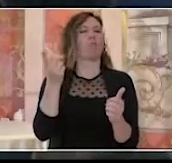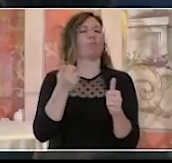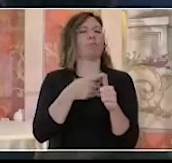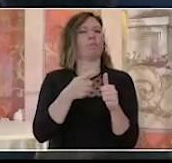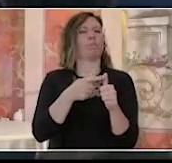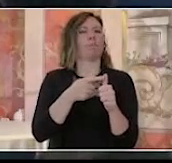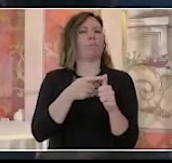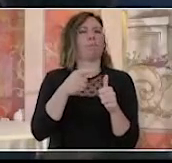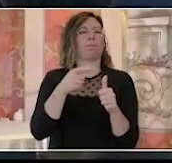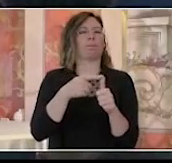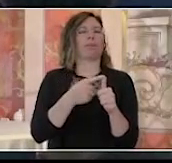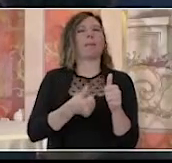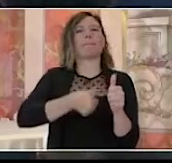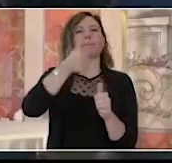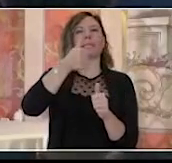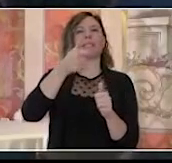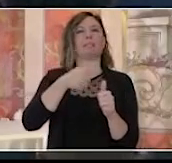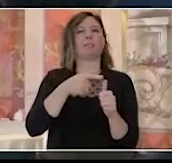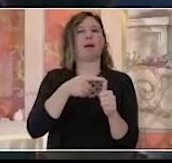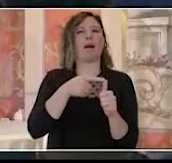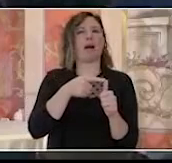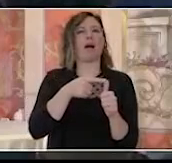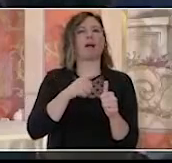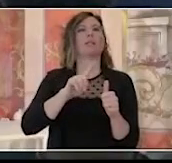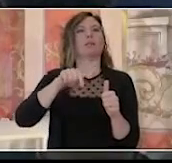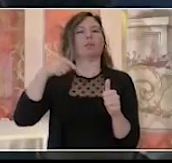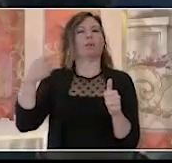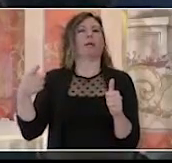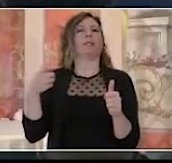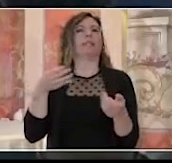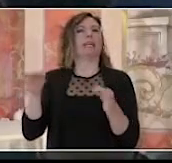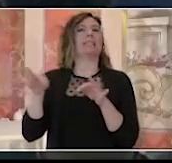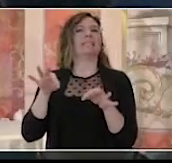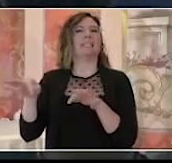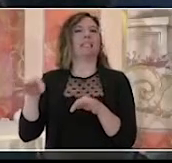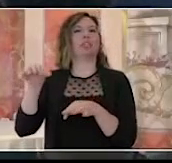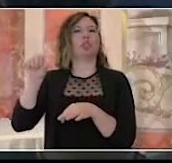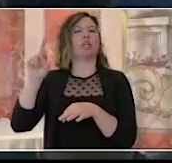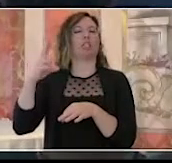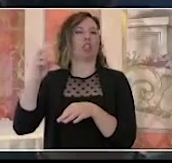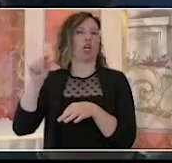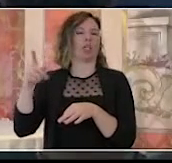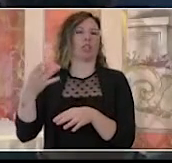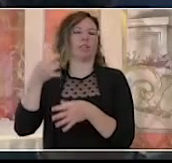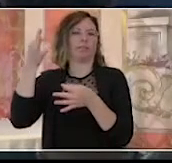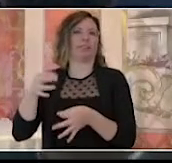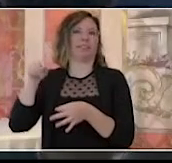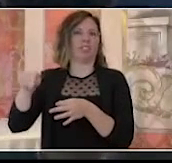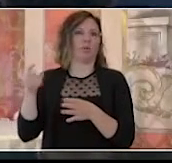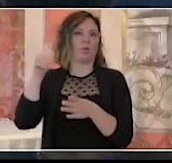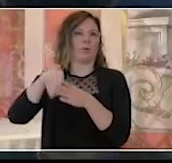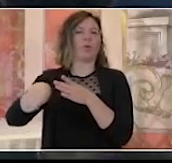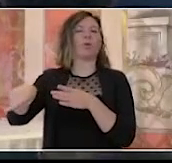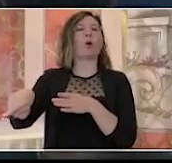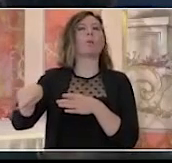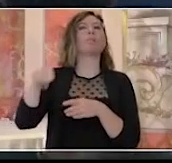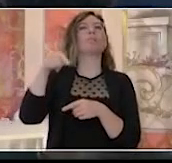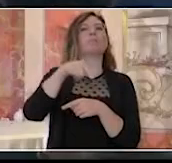nel cuore dell'intervento del direttore Sorgi, è quindi costruire la tecnostruttura necessaria